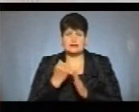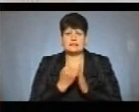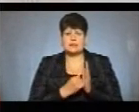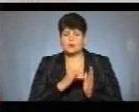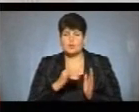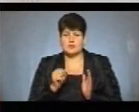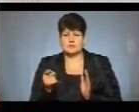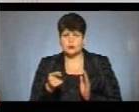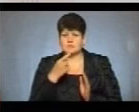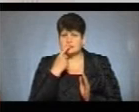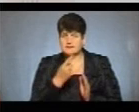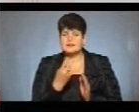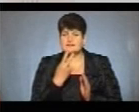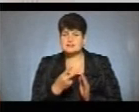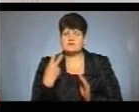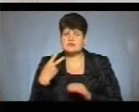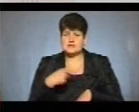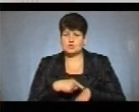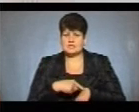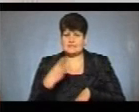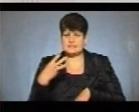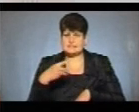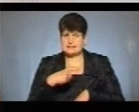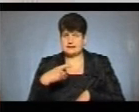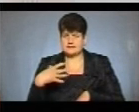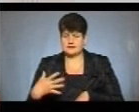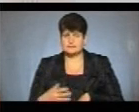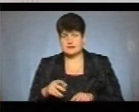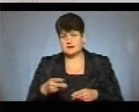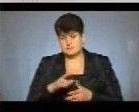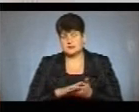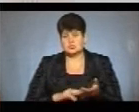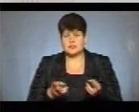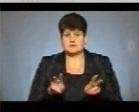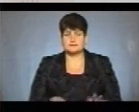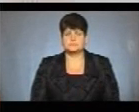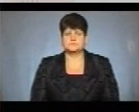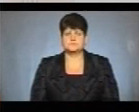«ЮА Тернопіль» дивіться о 20:30. І вже за мить в прямому ефірі «Тема дня». Залишайтеся із нами.